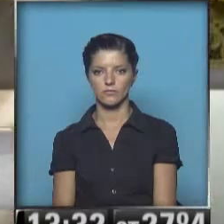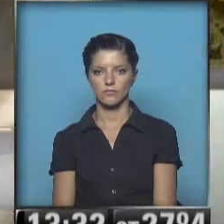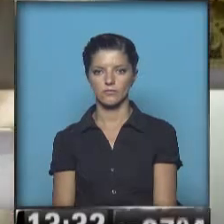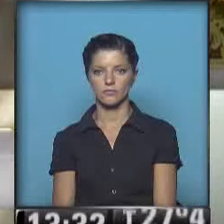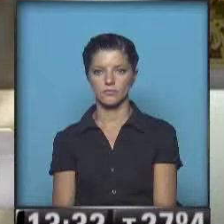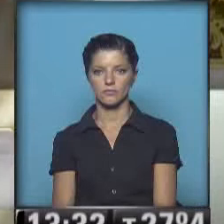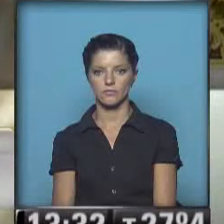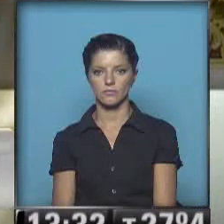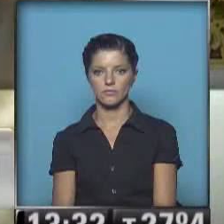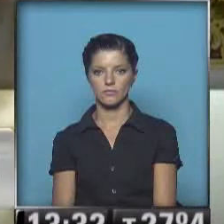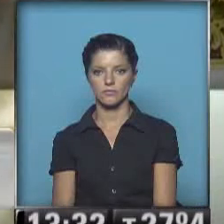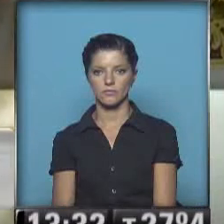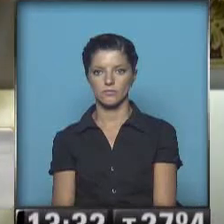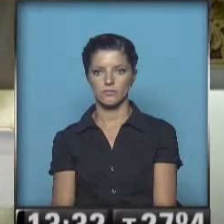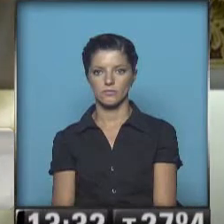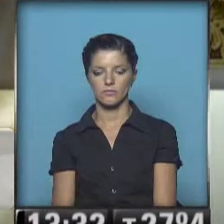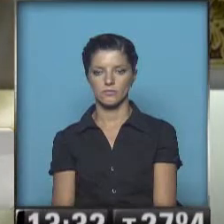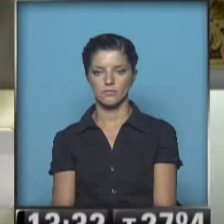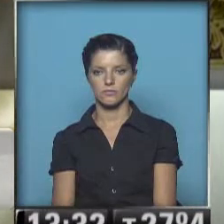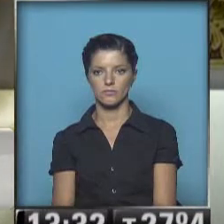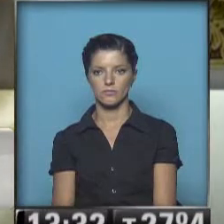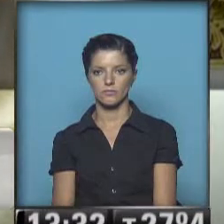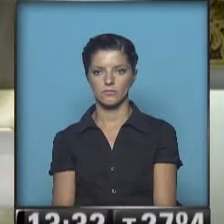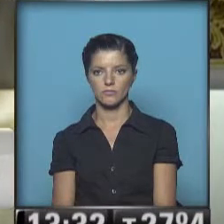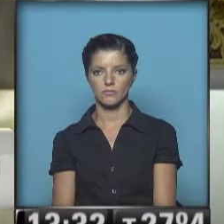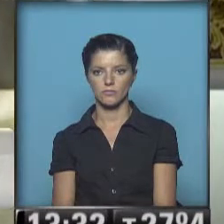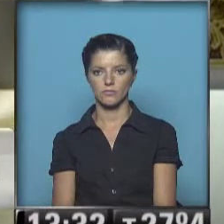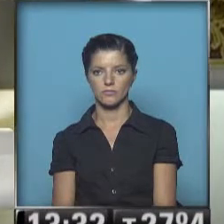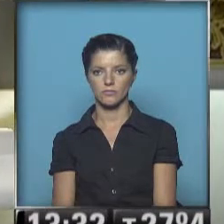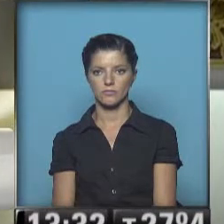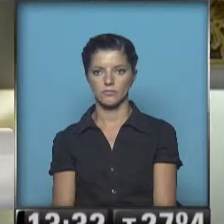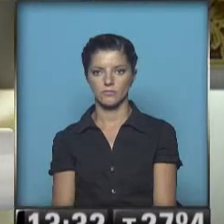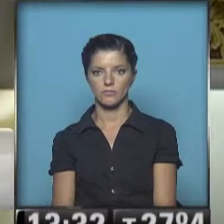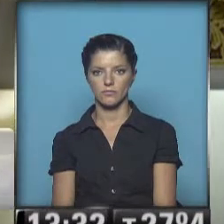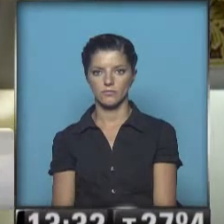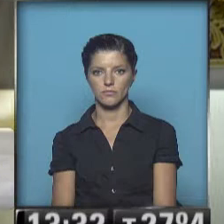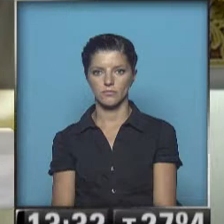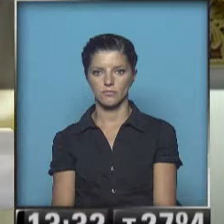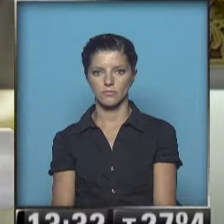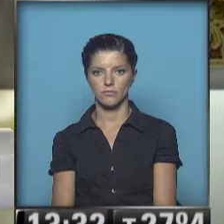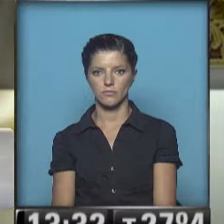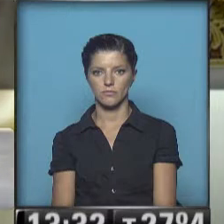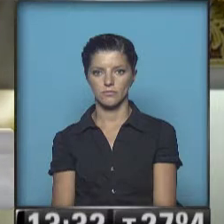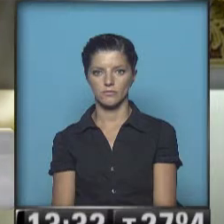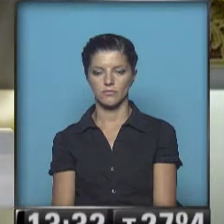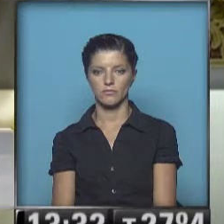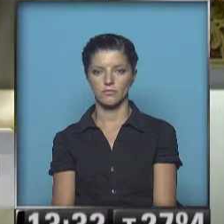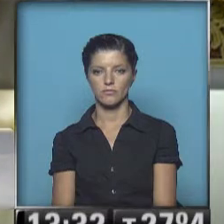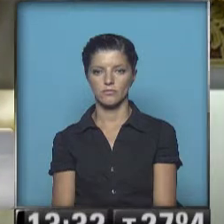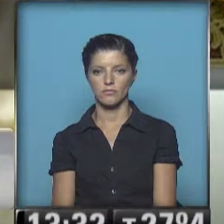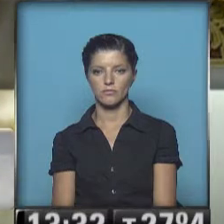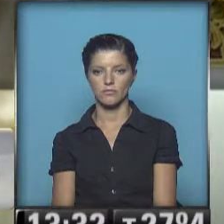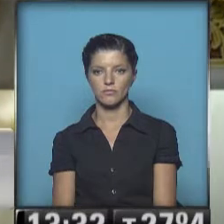quella che generalmente viene considerata come il primo